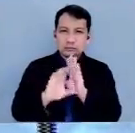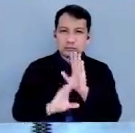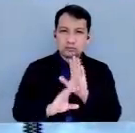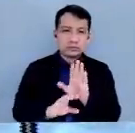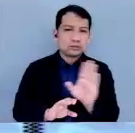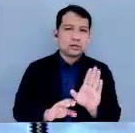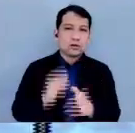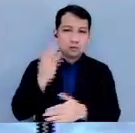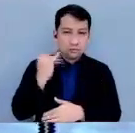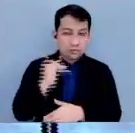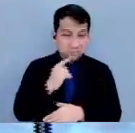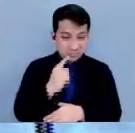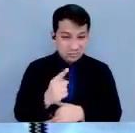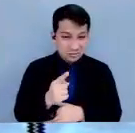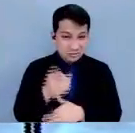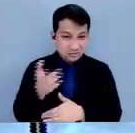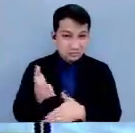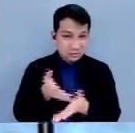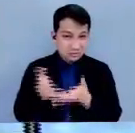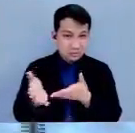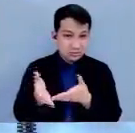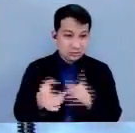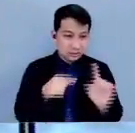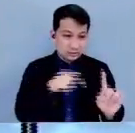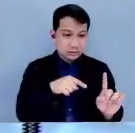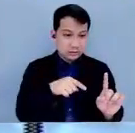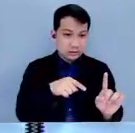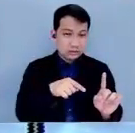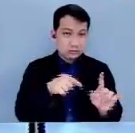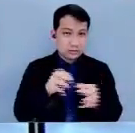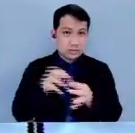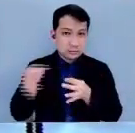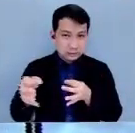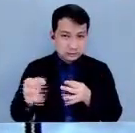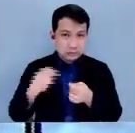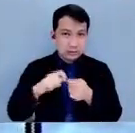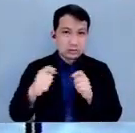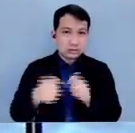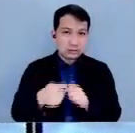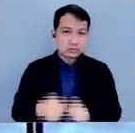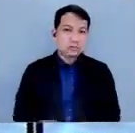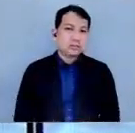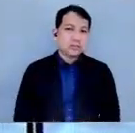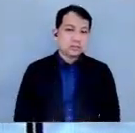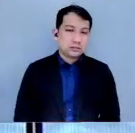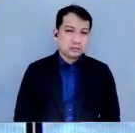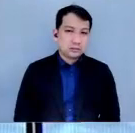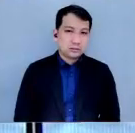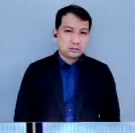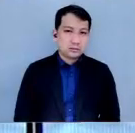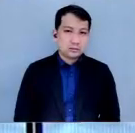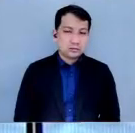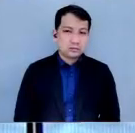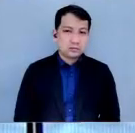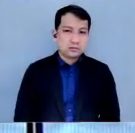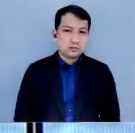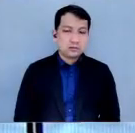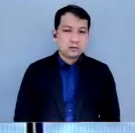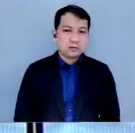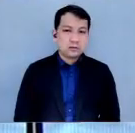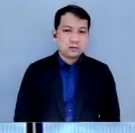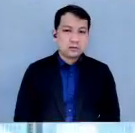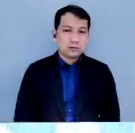para pabor kanimo ng muling kuray diha o ngayta pag-usa